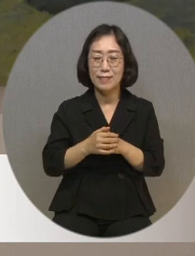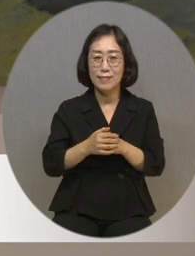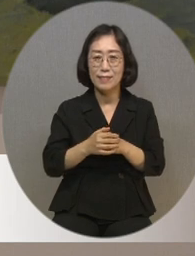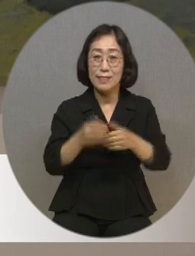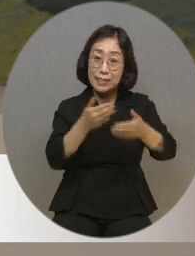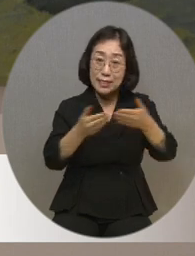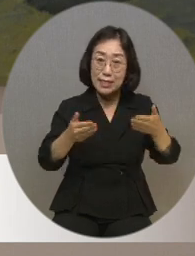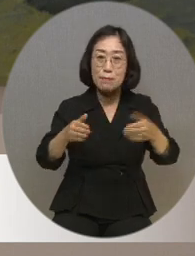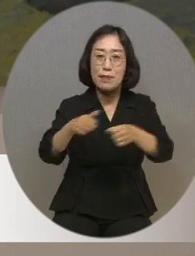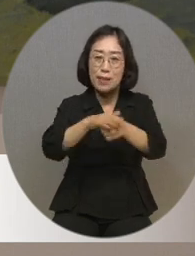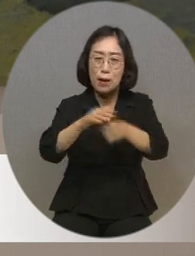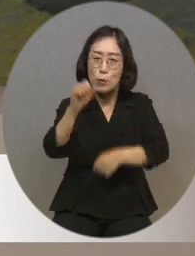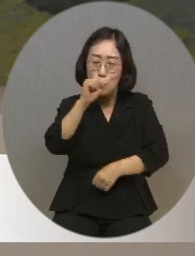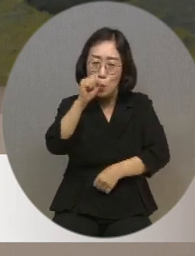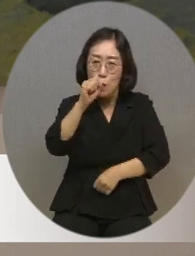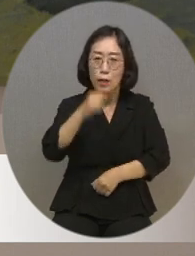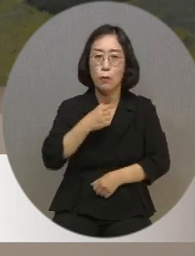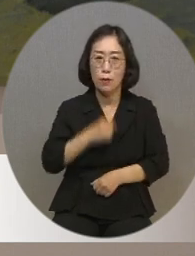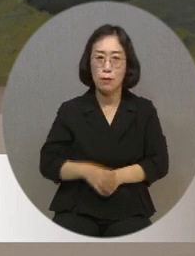작품이 사랑받기를 바라고